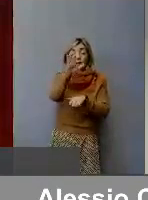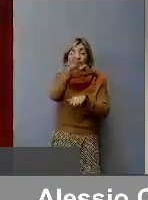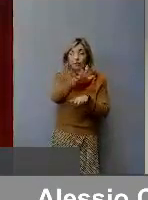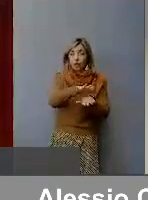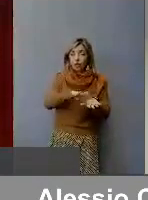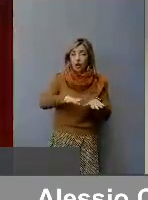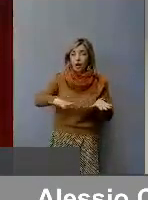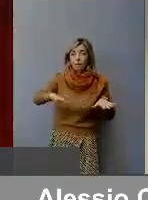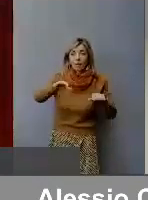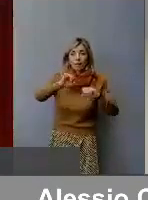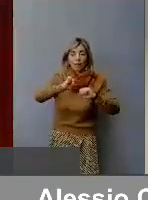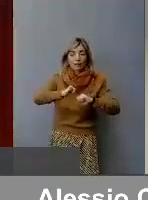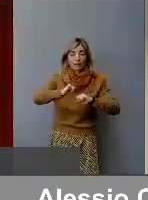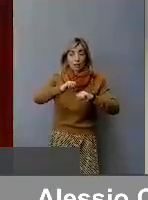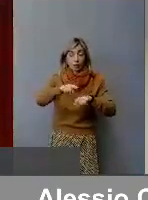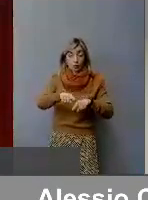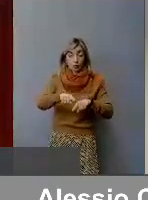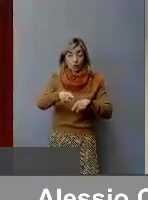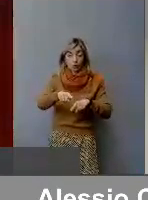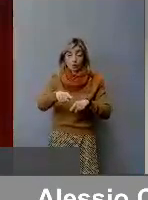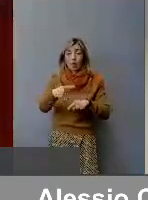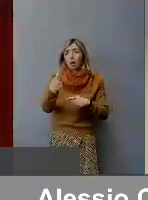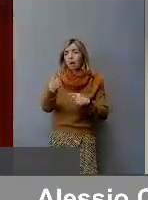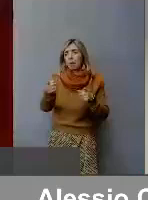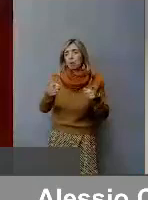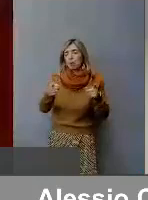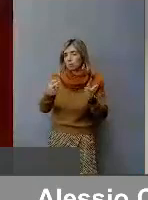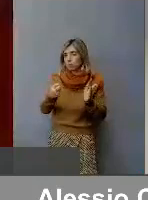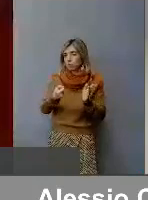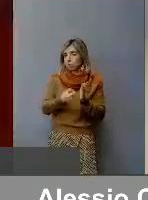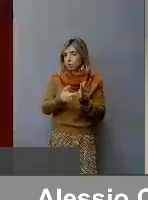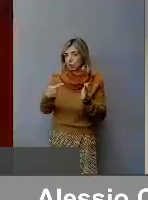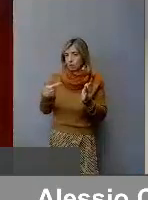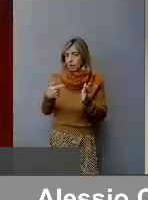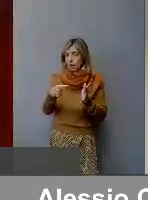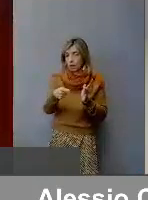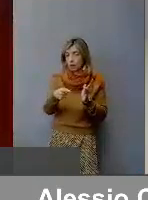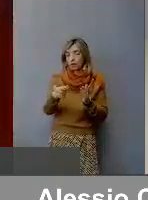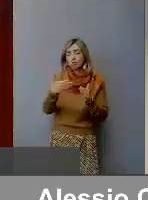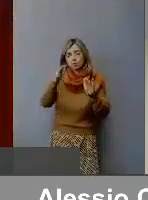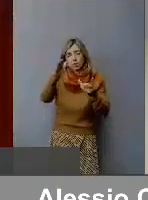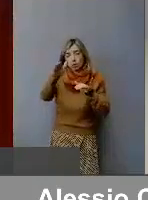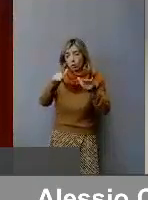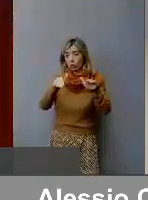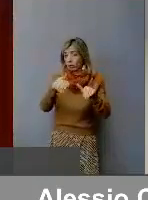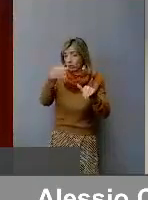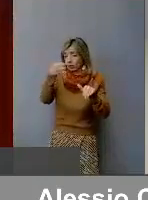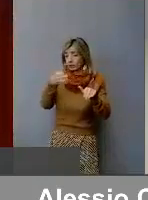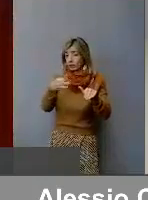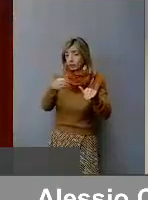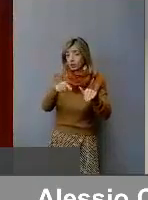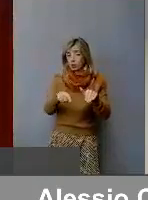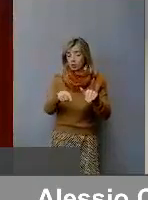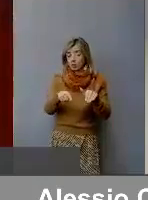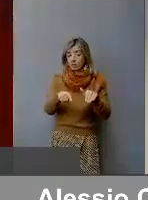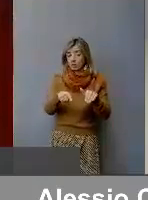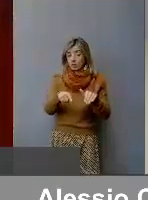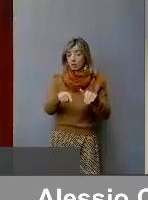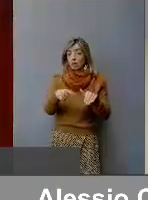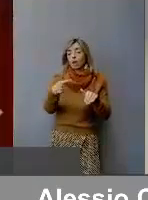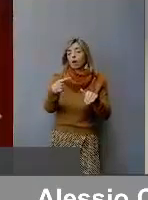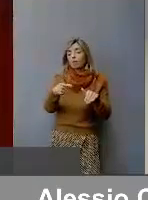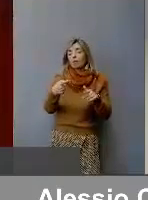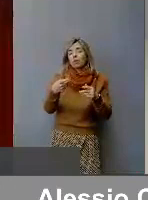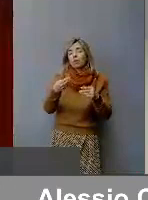certamente è un momento importante che convocheremo anche per valutare questo in modo allargato